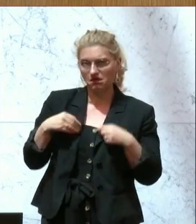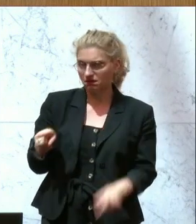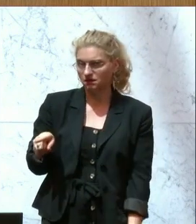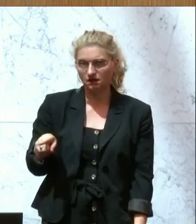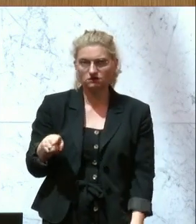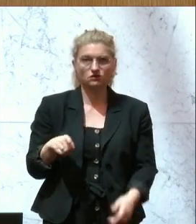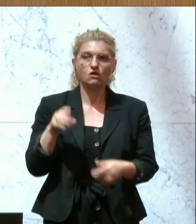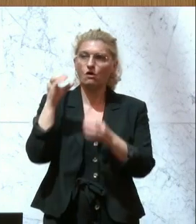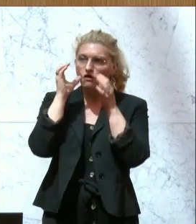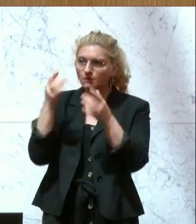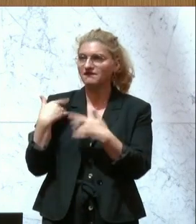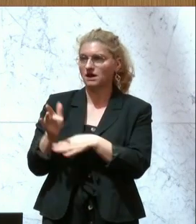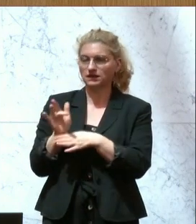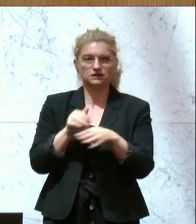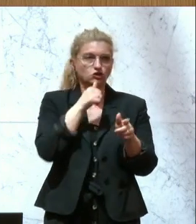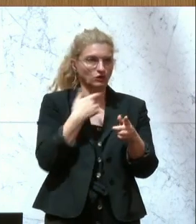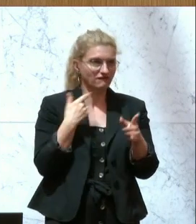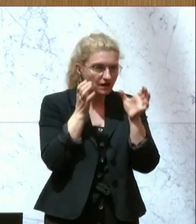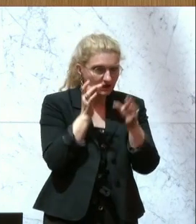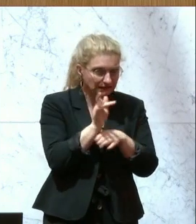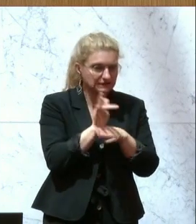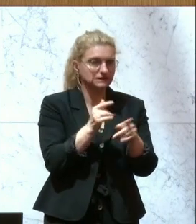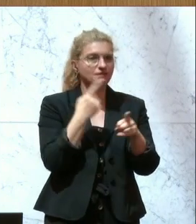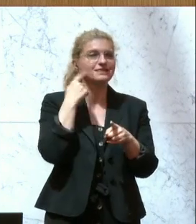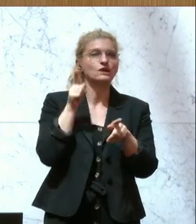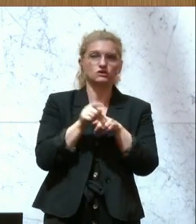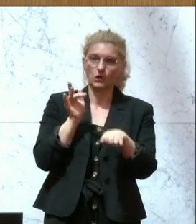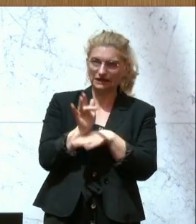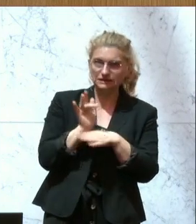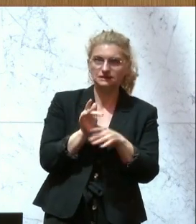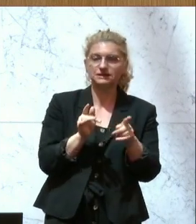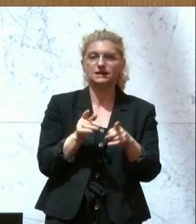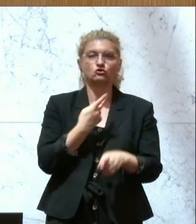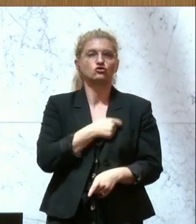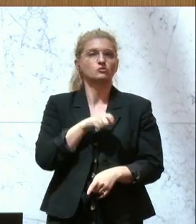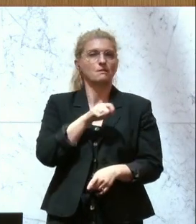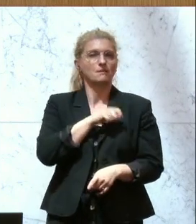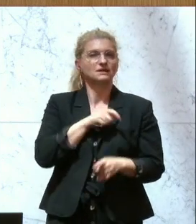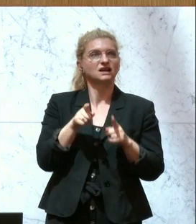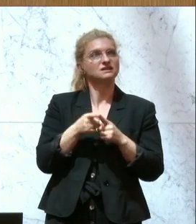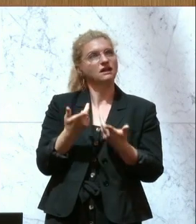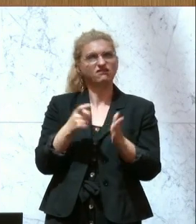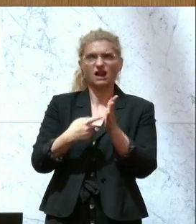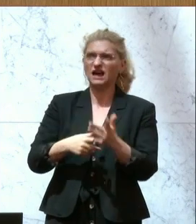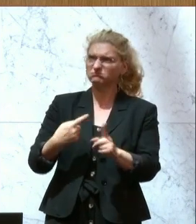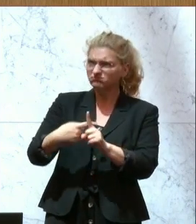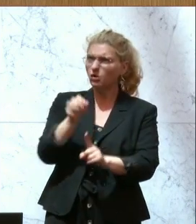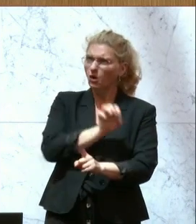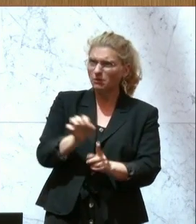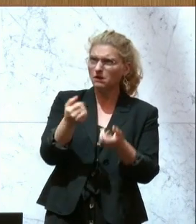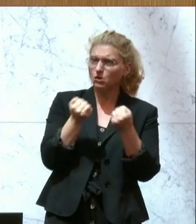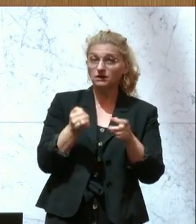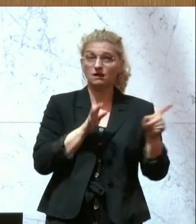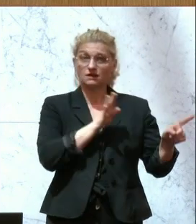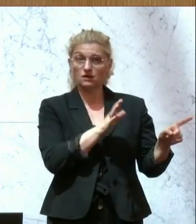Die ÖVP hat das kritisiert, die Grünen haben das kritisiert, die Neos haben das kritisiert und von Spanien proeuropäische Politik verlangt. Ihre Kollegin Holzleitner